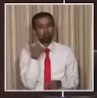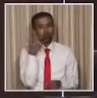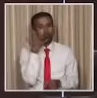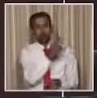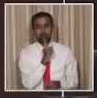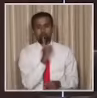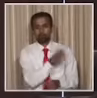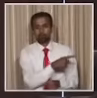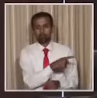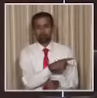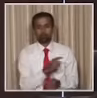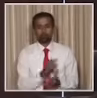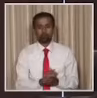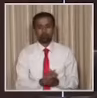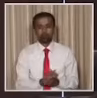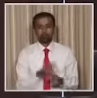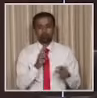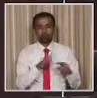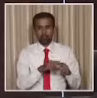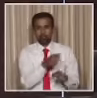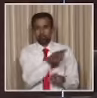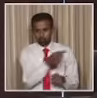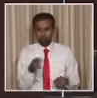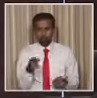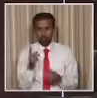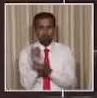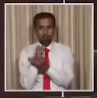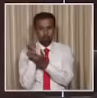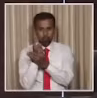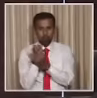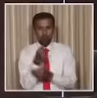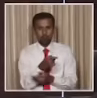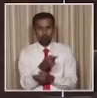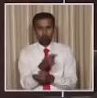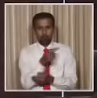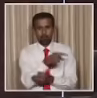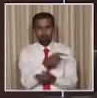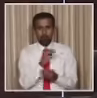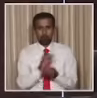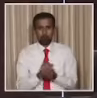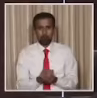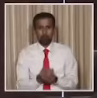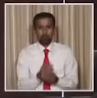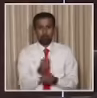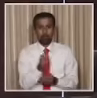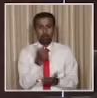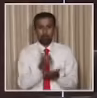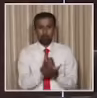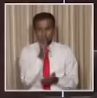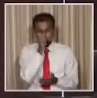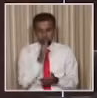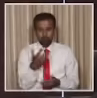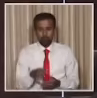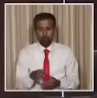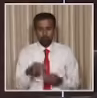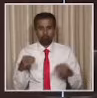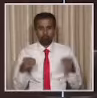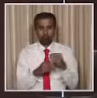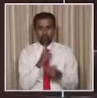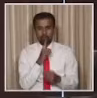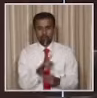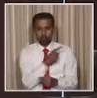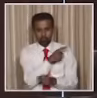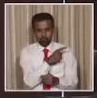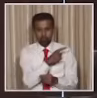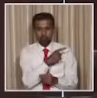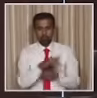කියන්නේ එතුමාගේ යාළුවොත් නේද ඔබතුමාද කිව්වේ චොපර් තියෙනවා ඈ අරක තියෙනවා මේක තියෙනවා මෙහෙ පොලු තියලා තියෙනවා ඔබතුමාගේ එතුමාගේ වක්‍රා කරේ නොකිය කිව්වේ